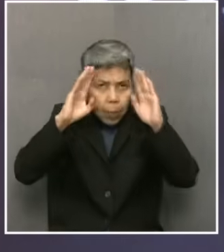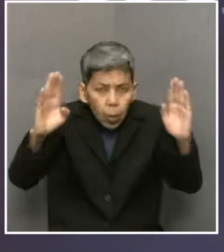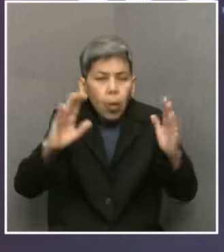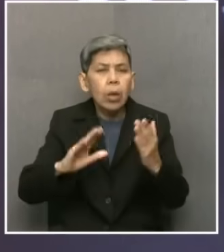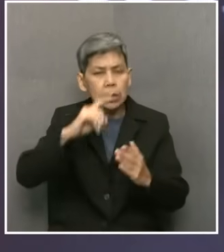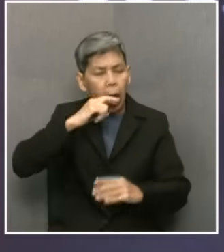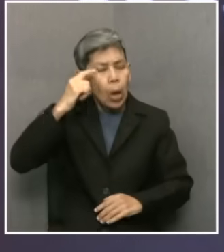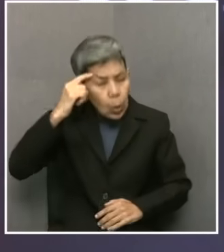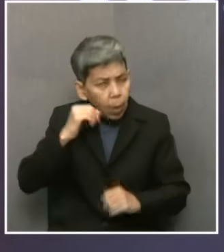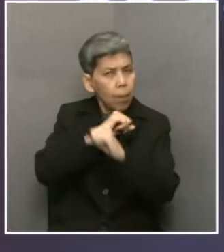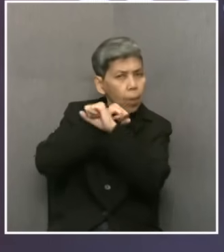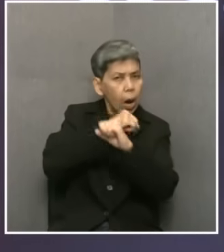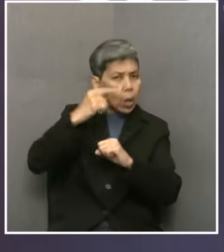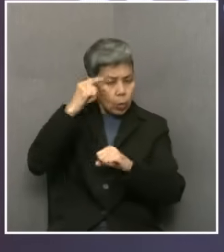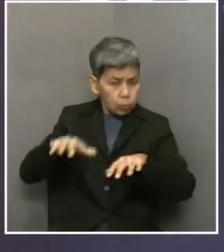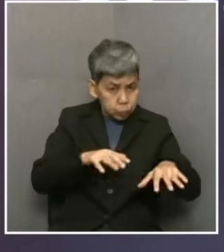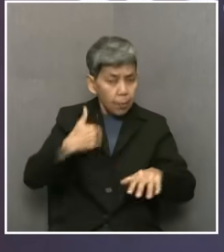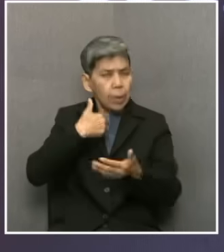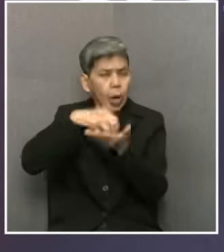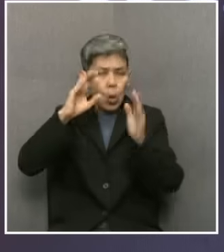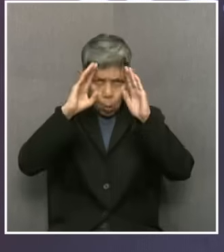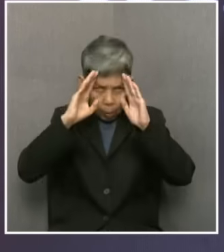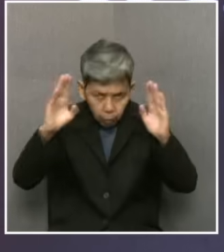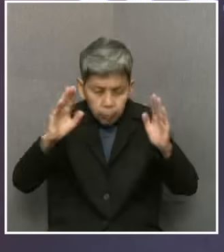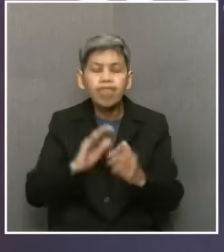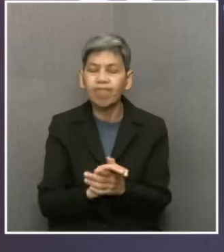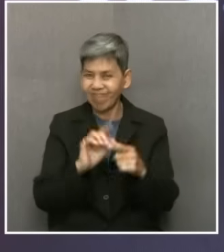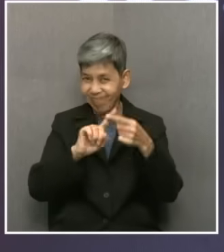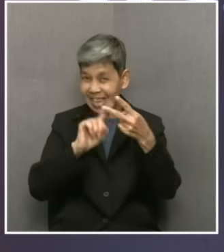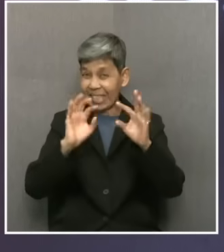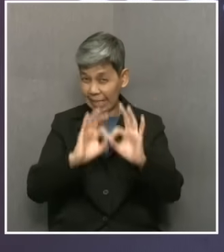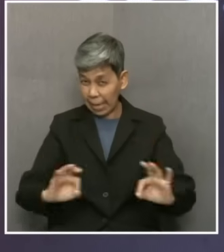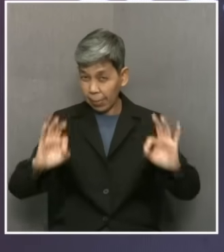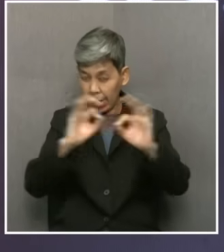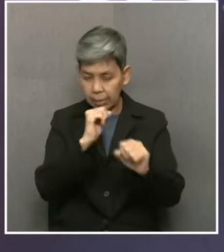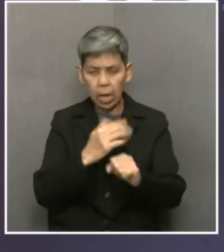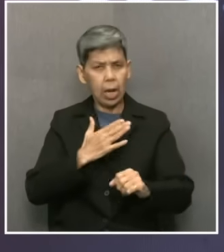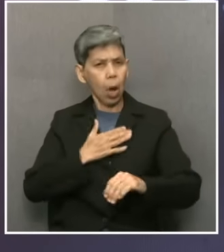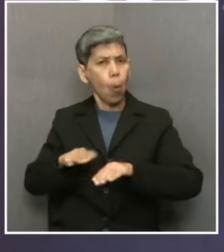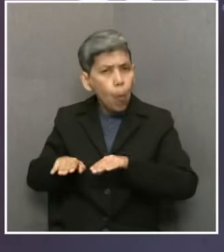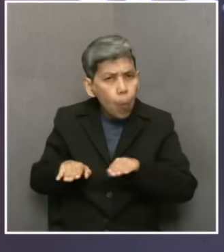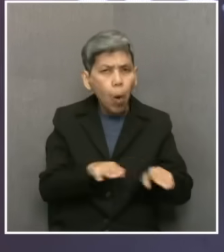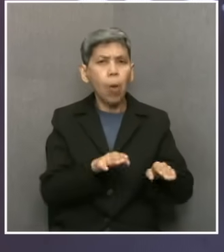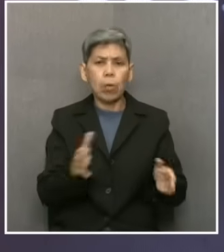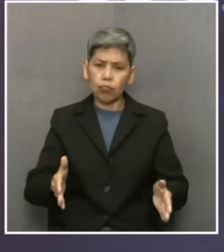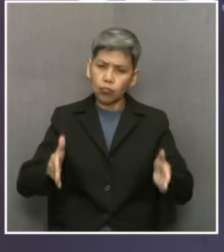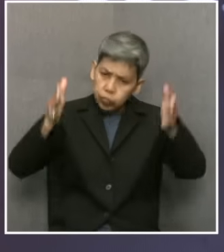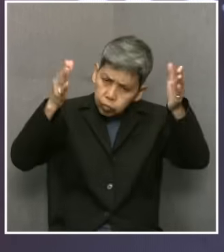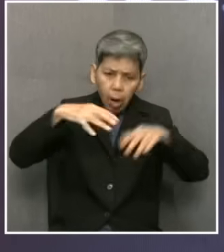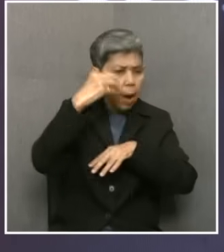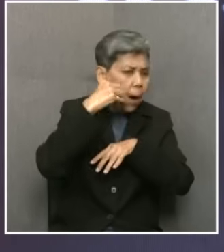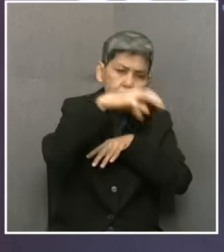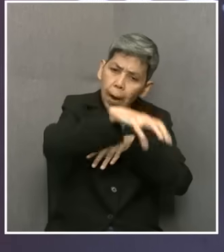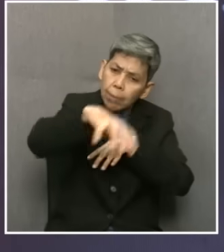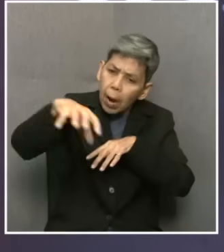ทศกับการรับมือถ้ามีแผ่นดินไหวเกิดขึ้นแล้วอีกหนึ่งสิ่งที่สำคัญก็คือเรื่องของการเตรียมความพร้อมอาคารสถานที่ต่างๆเ